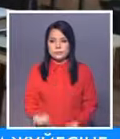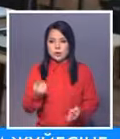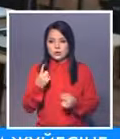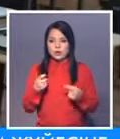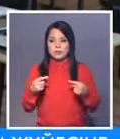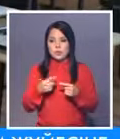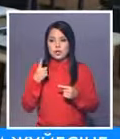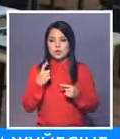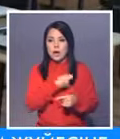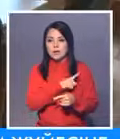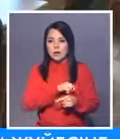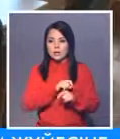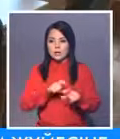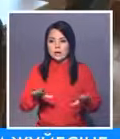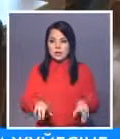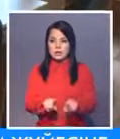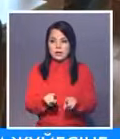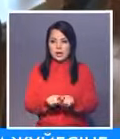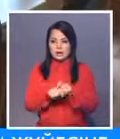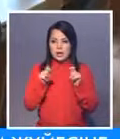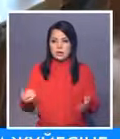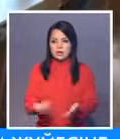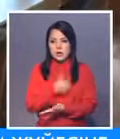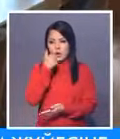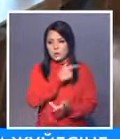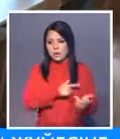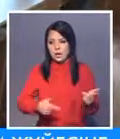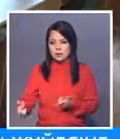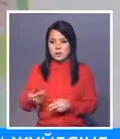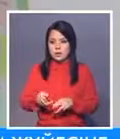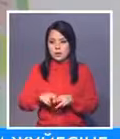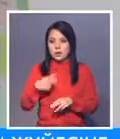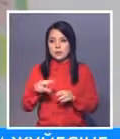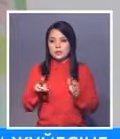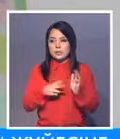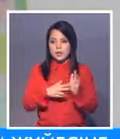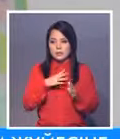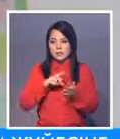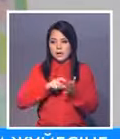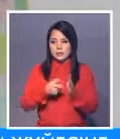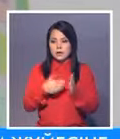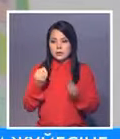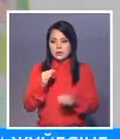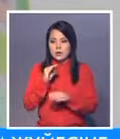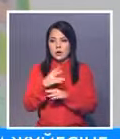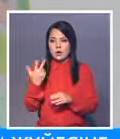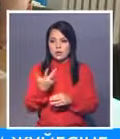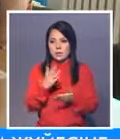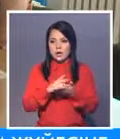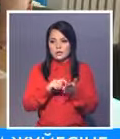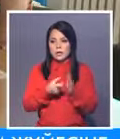аурухана мемлекеттік бағдарламасы негізінде бой көтерген мектеп жаңа оқу жылына дайын. Бұған дейін 38 кабинет болса, биыл тағы 3 сынып бөлмесі